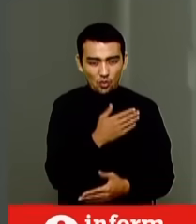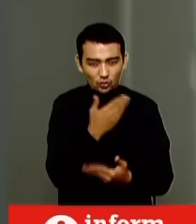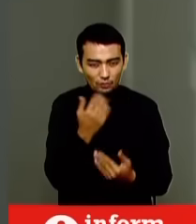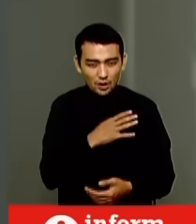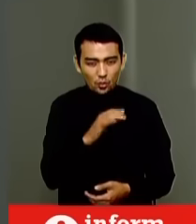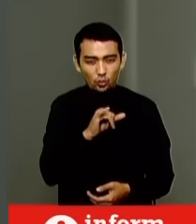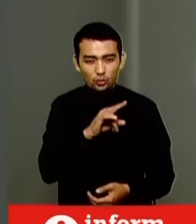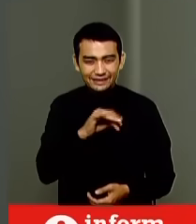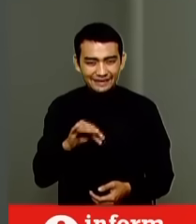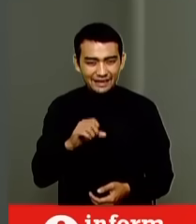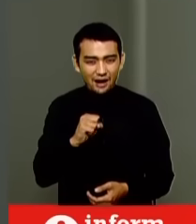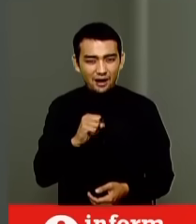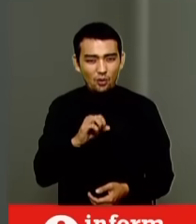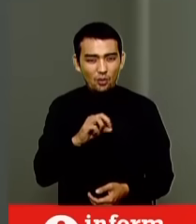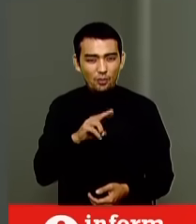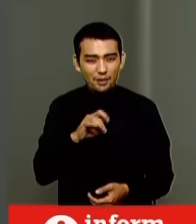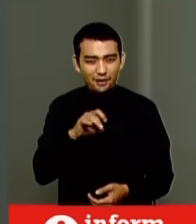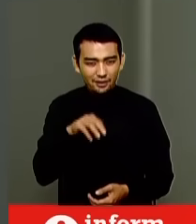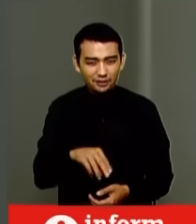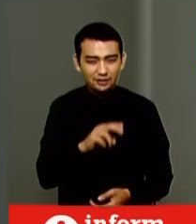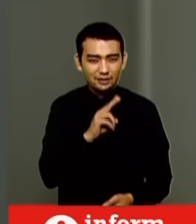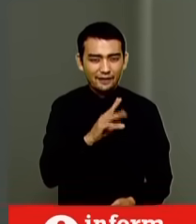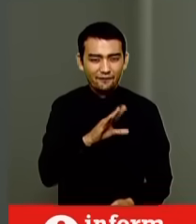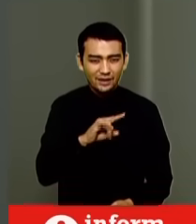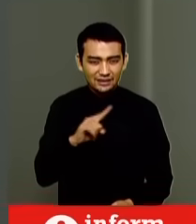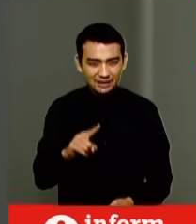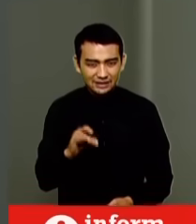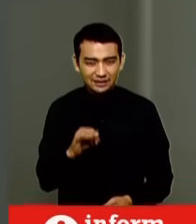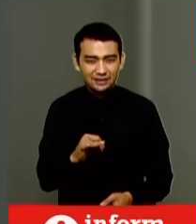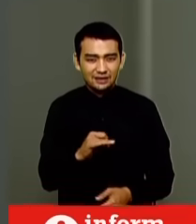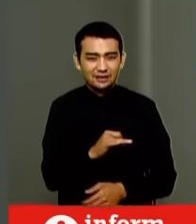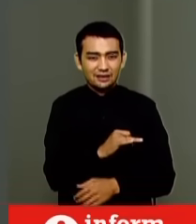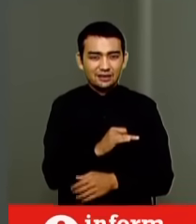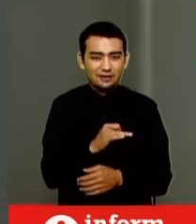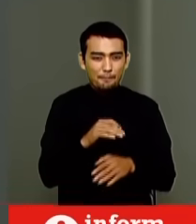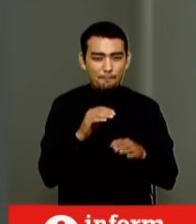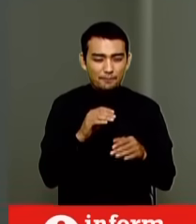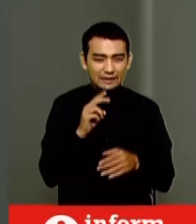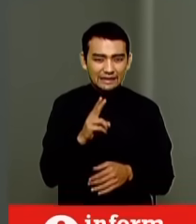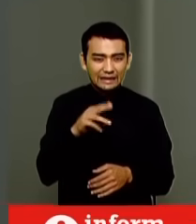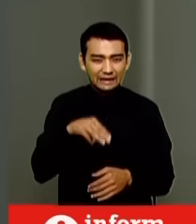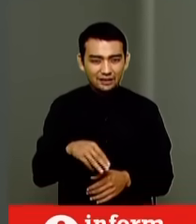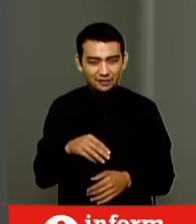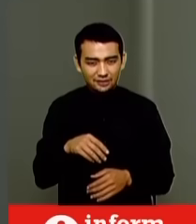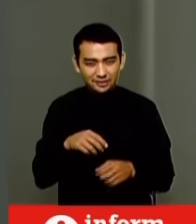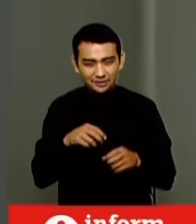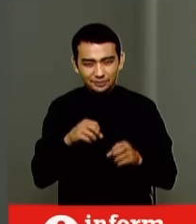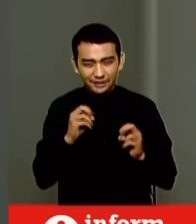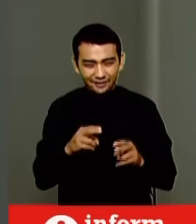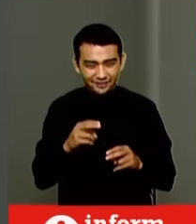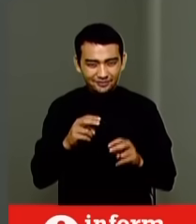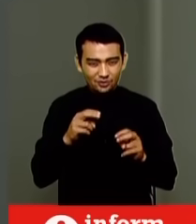аппарат, холтер, смарт, кювез. Жас сәбилерге болған жоқ болатын, КТГ аппарат болған жоқ, стерилизаторымыз ескі